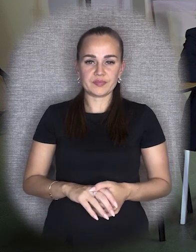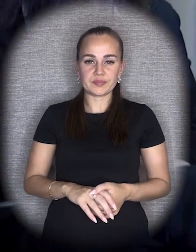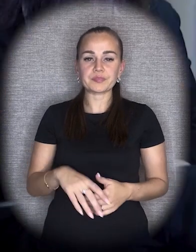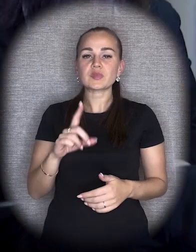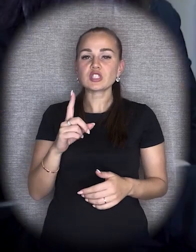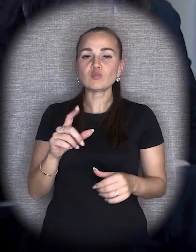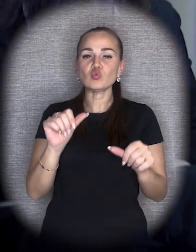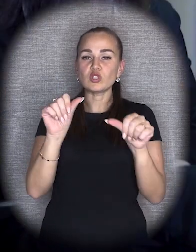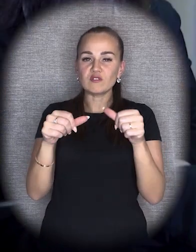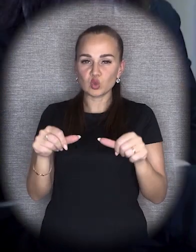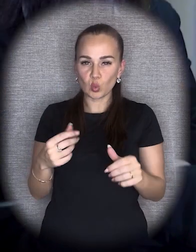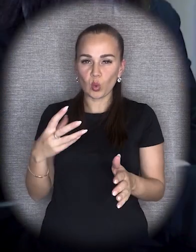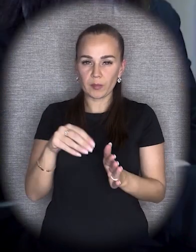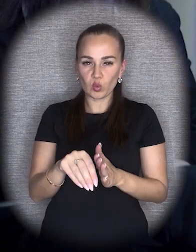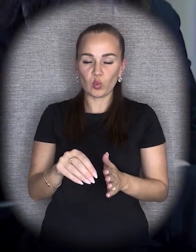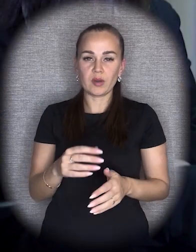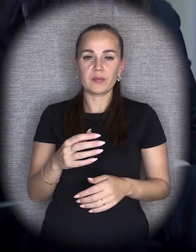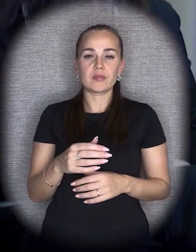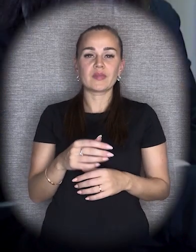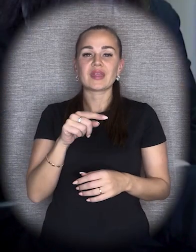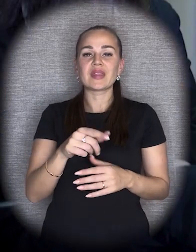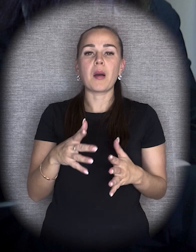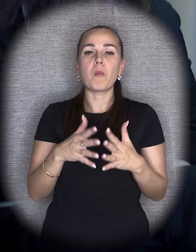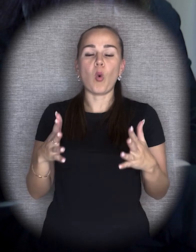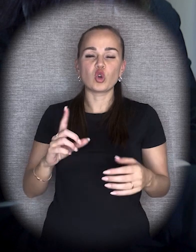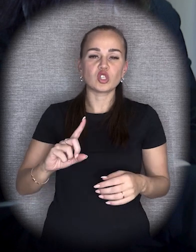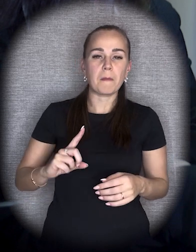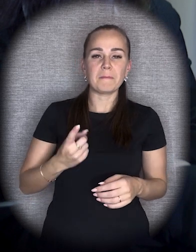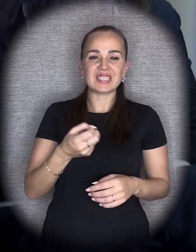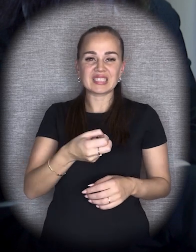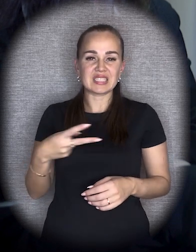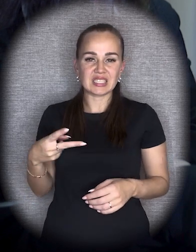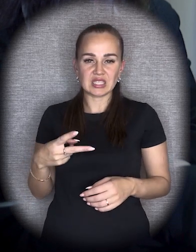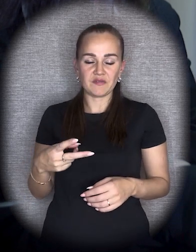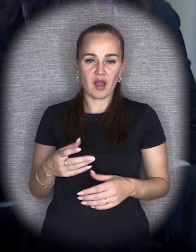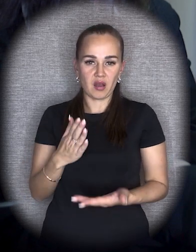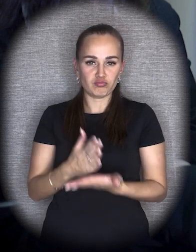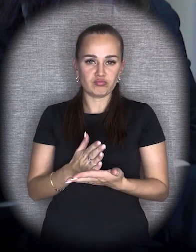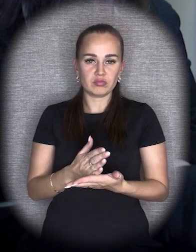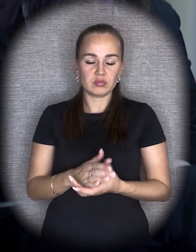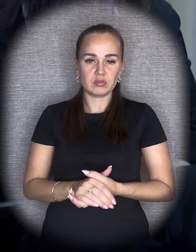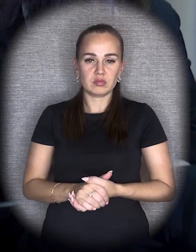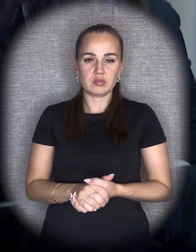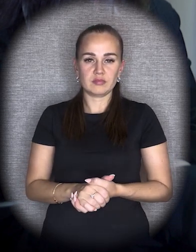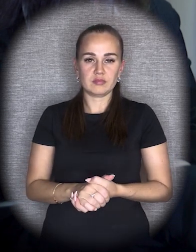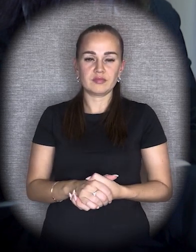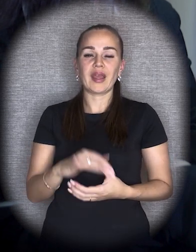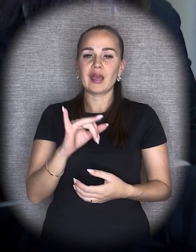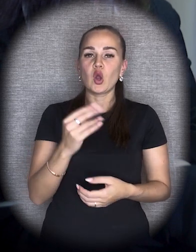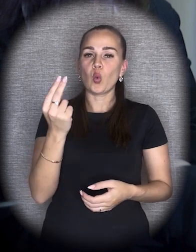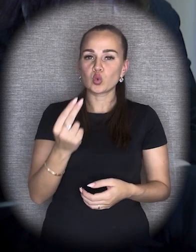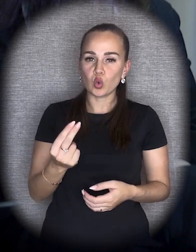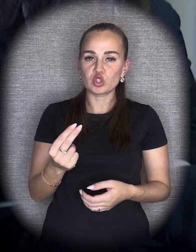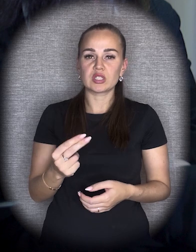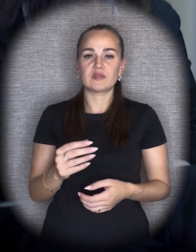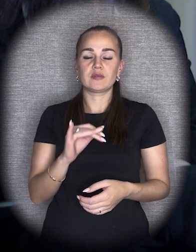скульптуре, в этом виде искусства гораздо больше мастерства заложено такого и художественного, с одной